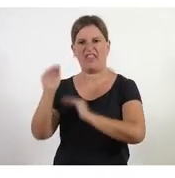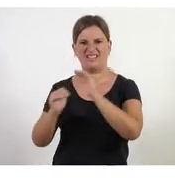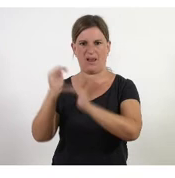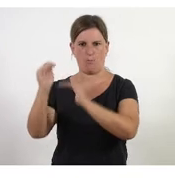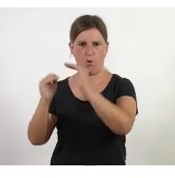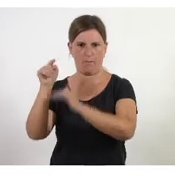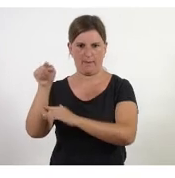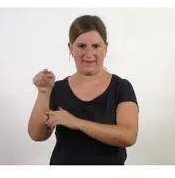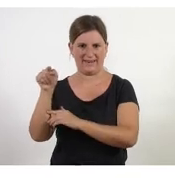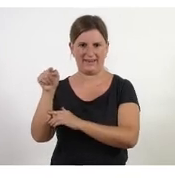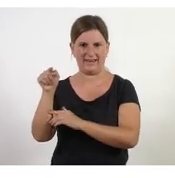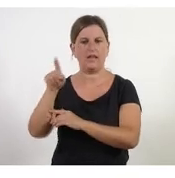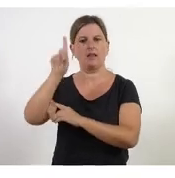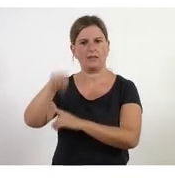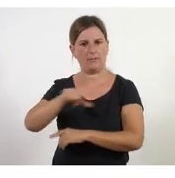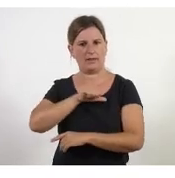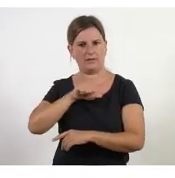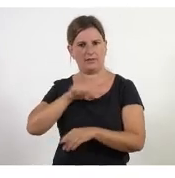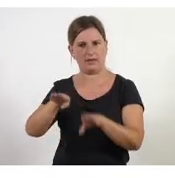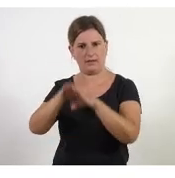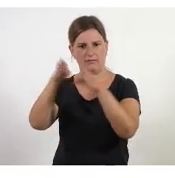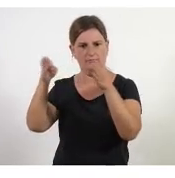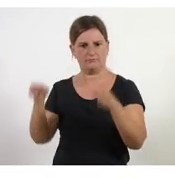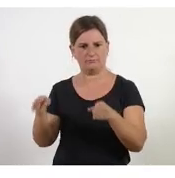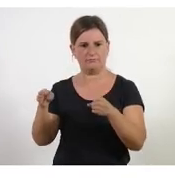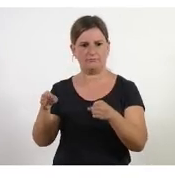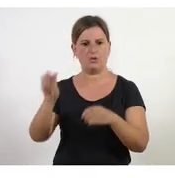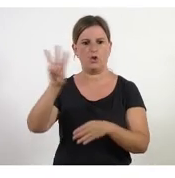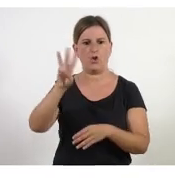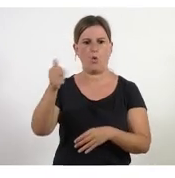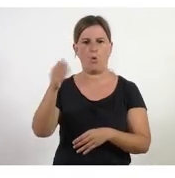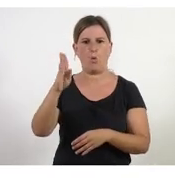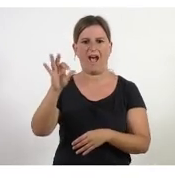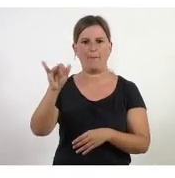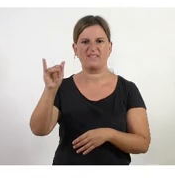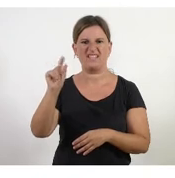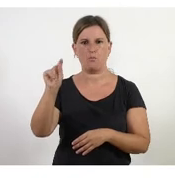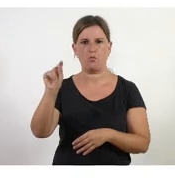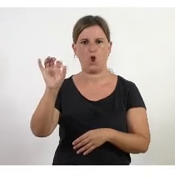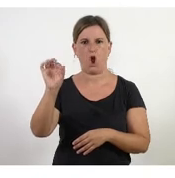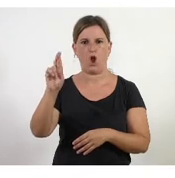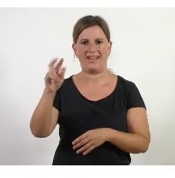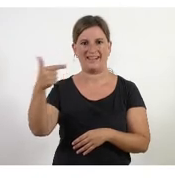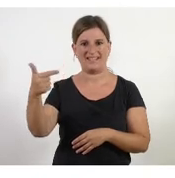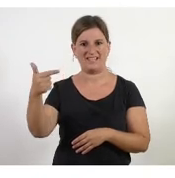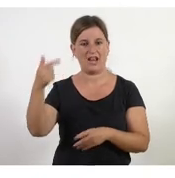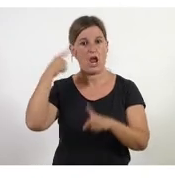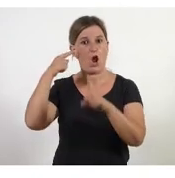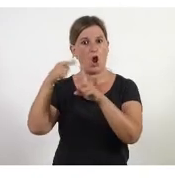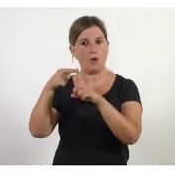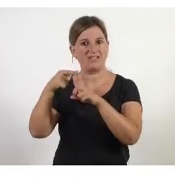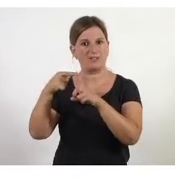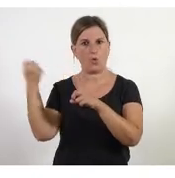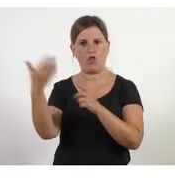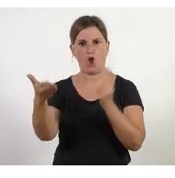també tenen una plataforma, wapsi.org, per rebre donacions